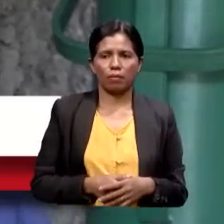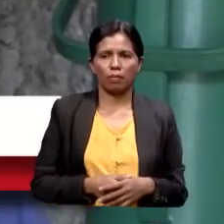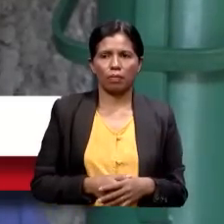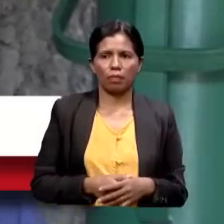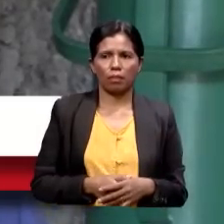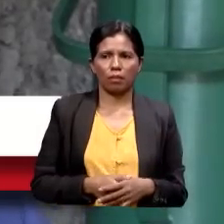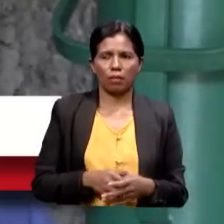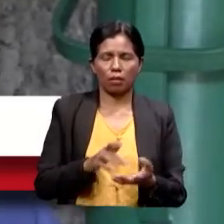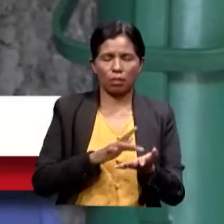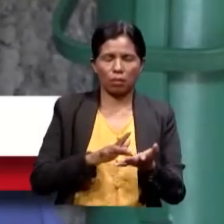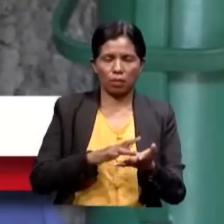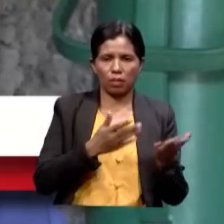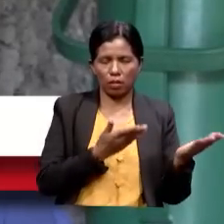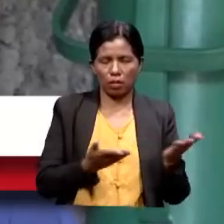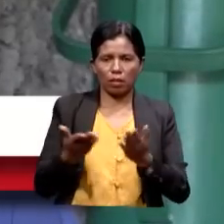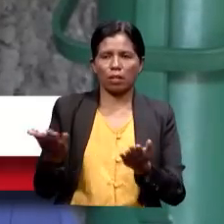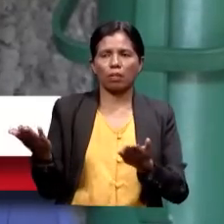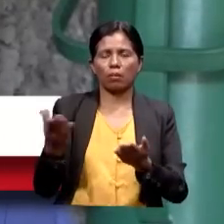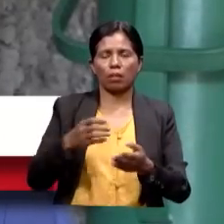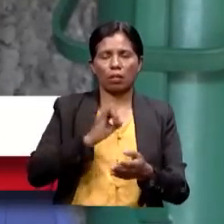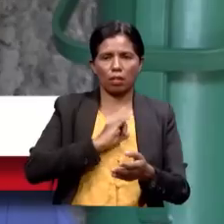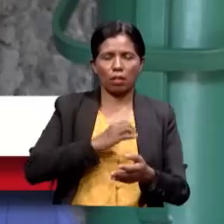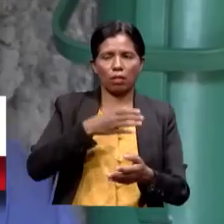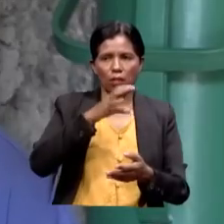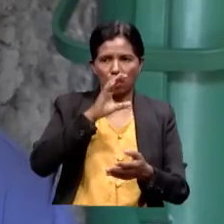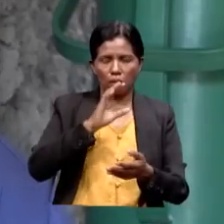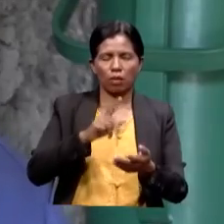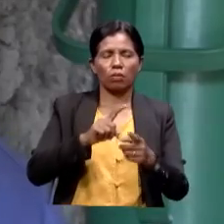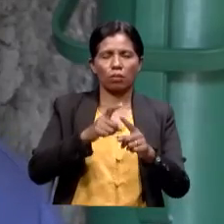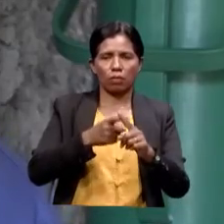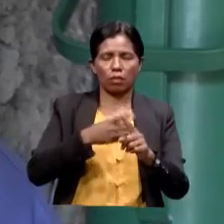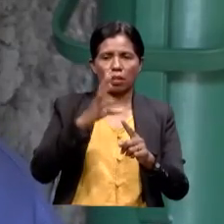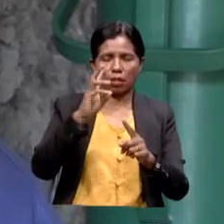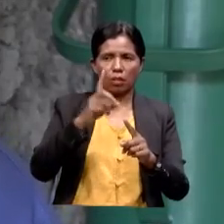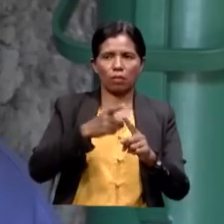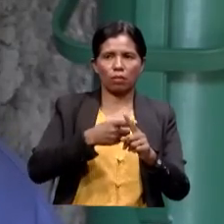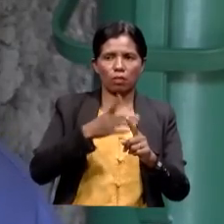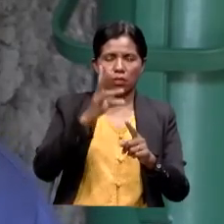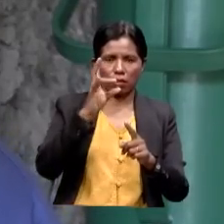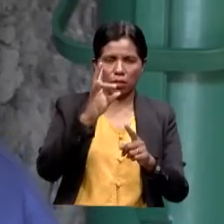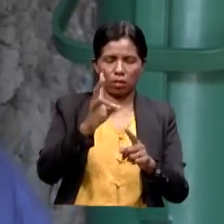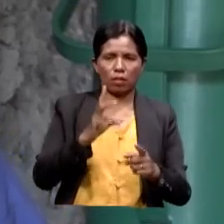Sera lur mai hemo. Pulang balu, pulang men, luar macam